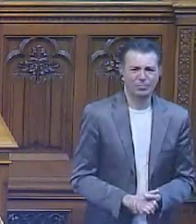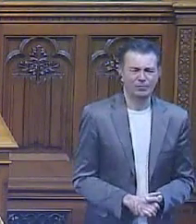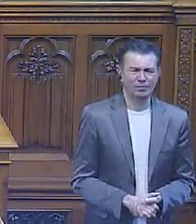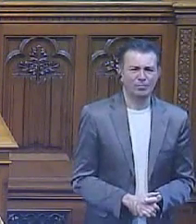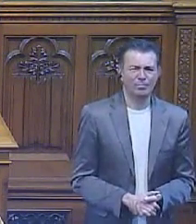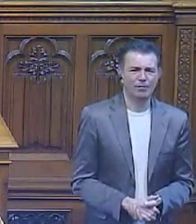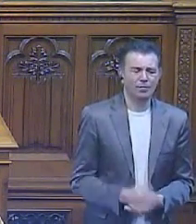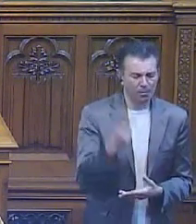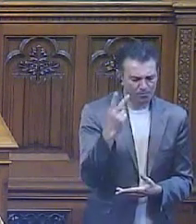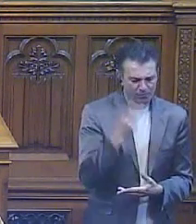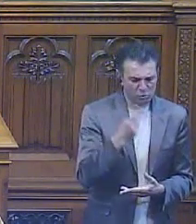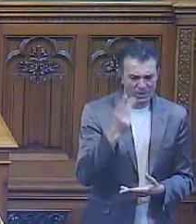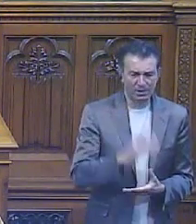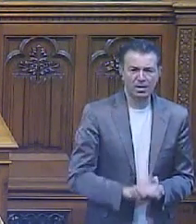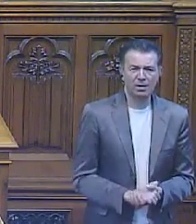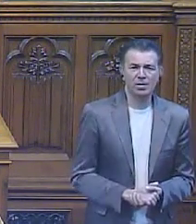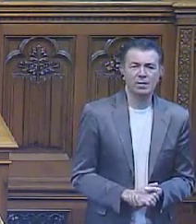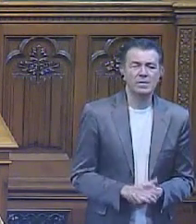Und